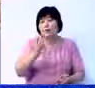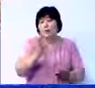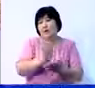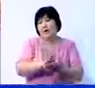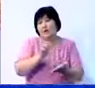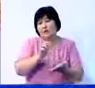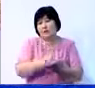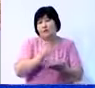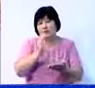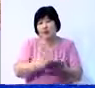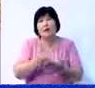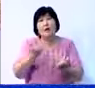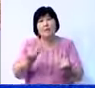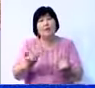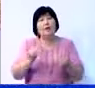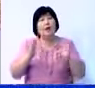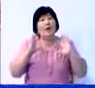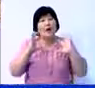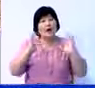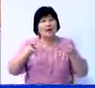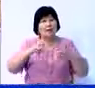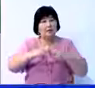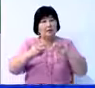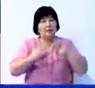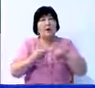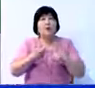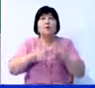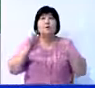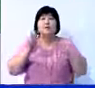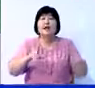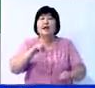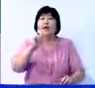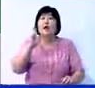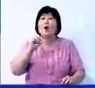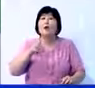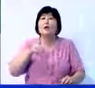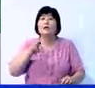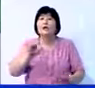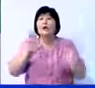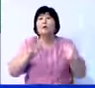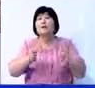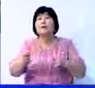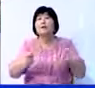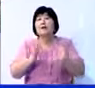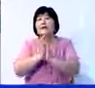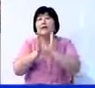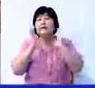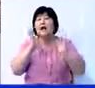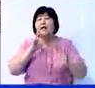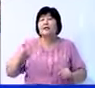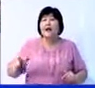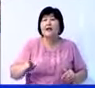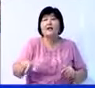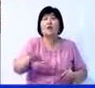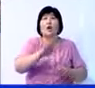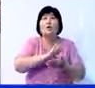тозып барады. Бұл ғаламдық проблема. Осы орайда жергілікті экологтар президент саябағы мен дария жағалауын